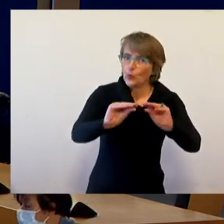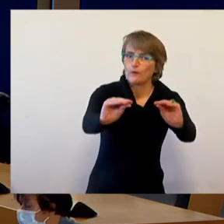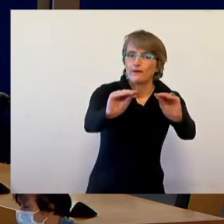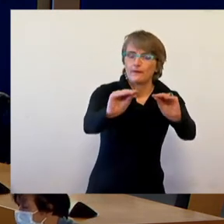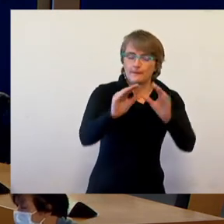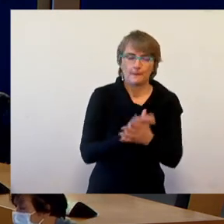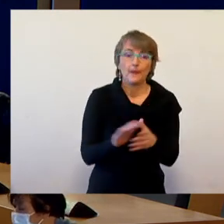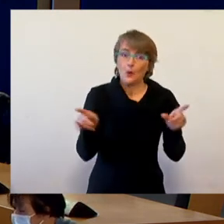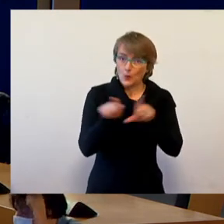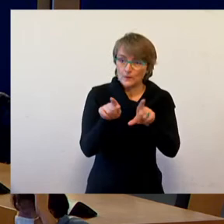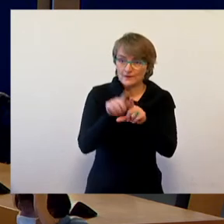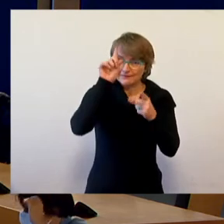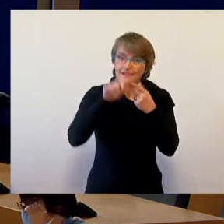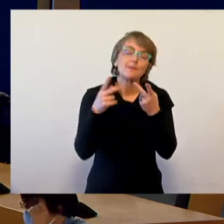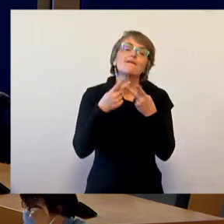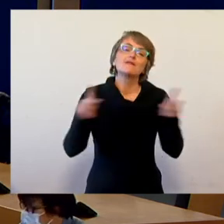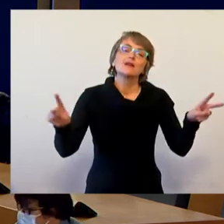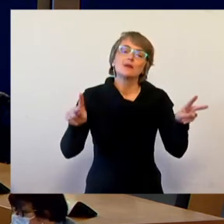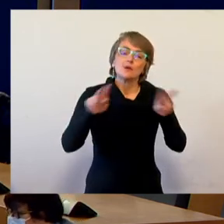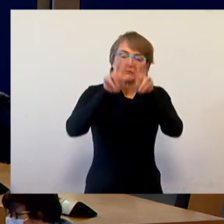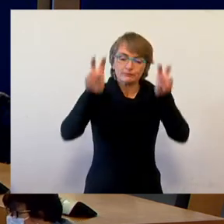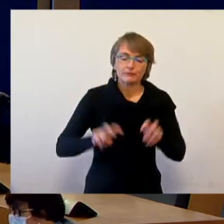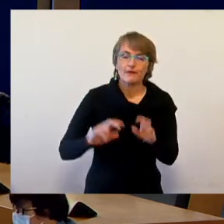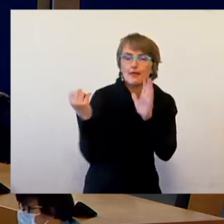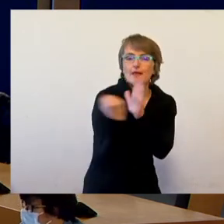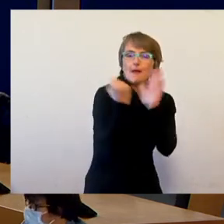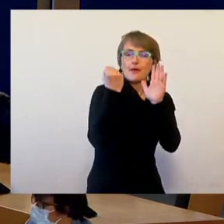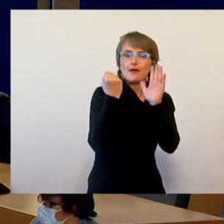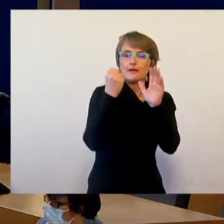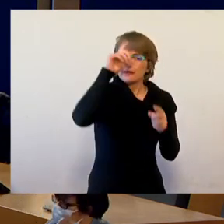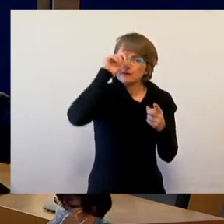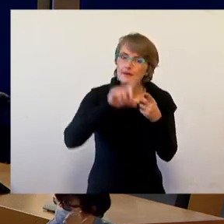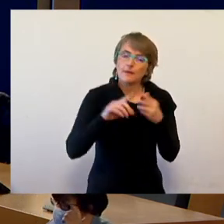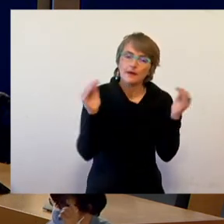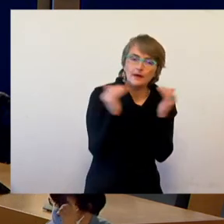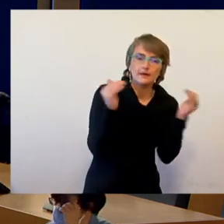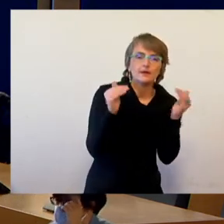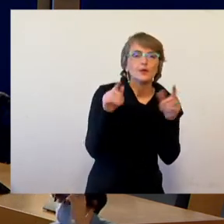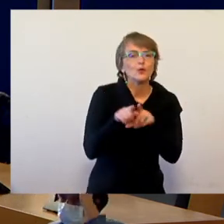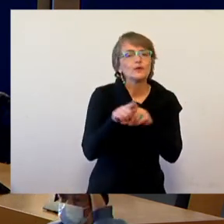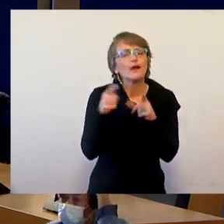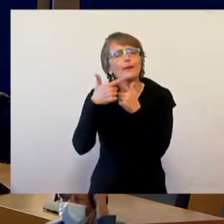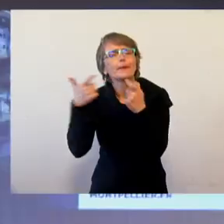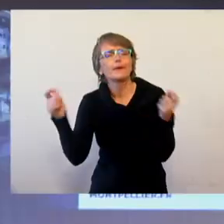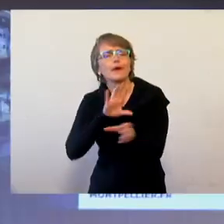la labellisation de la ville pour l'égalité et la diversité professionnelle. Je vous remercie.